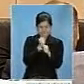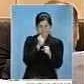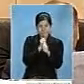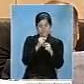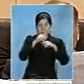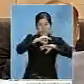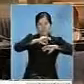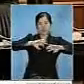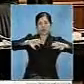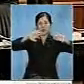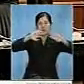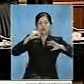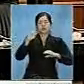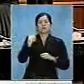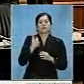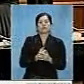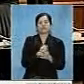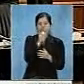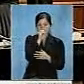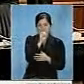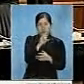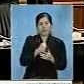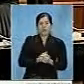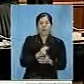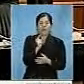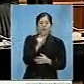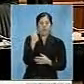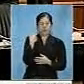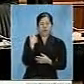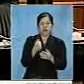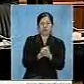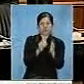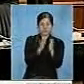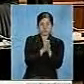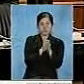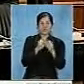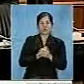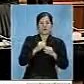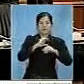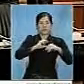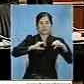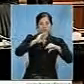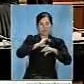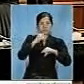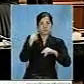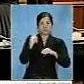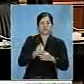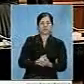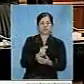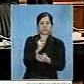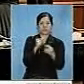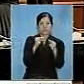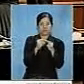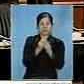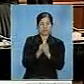เราจำนวนหนึ่งบอกว่าการที่ชวนเขาเข้าไปในกองทุนบำเหน็จบำนาญข้าราช